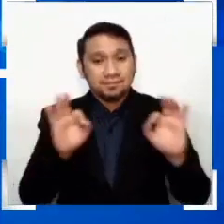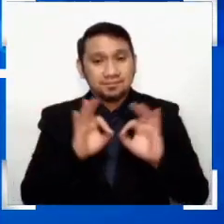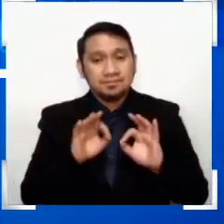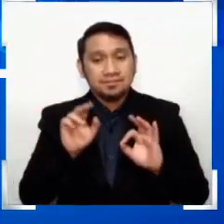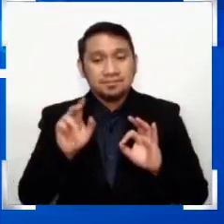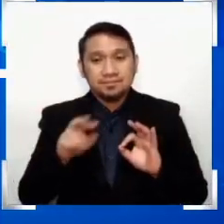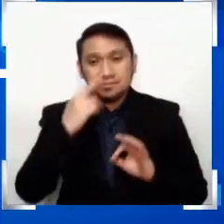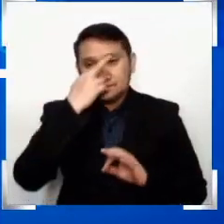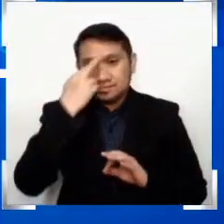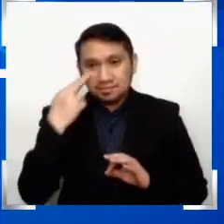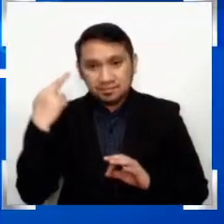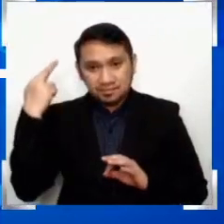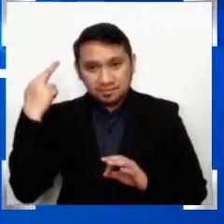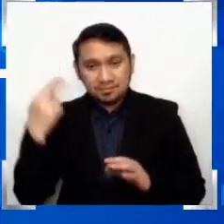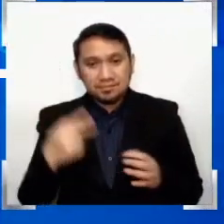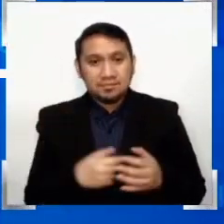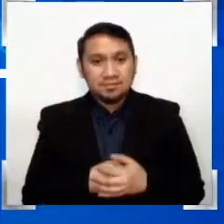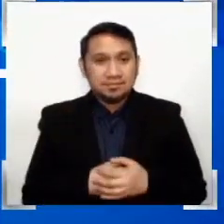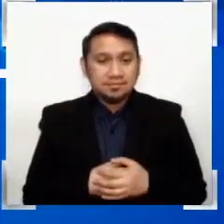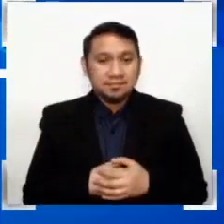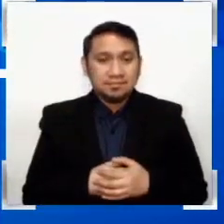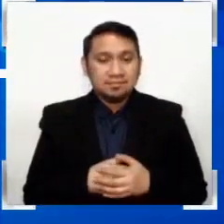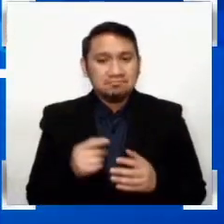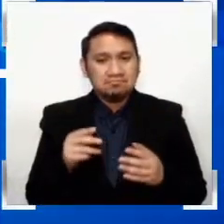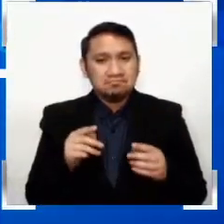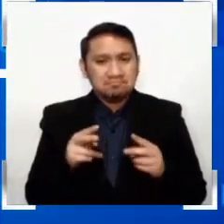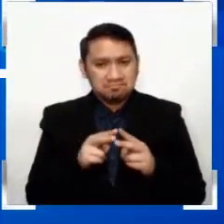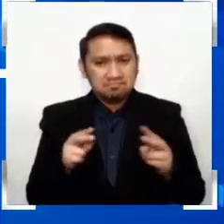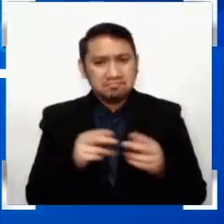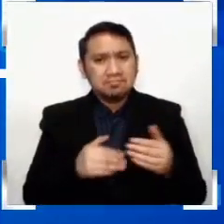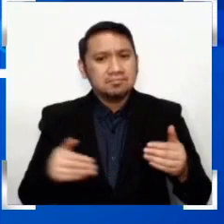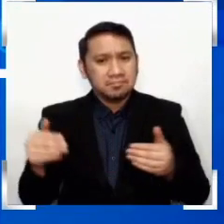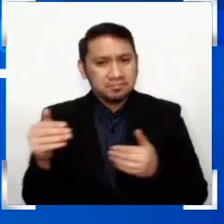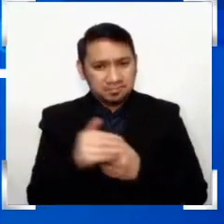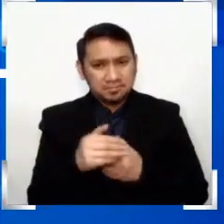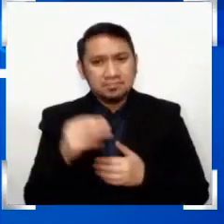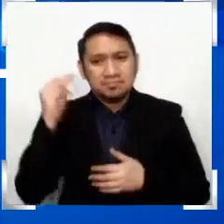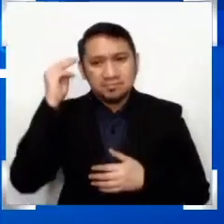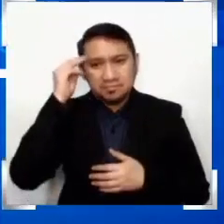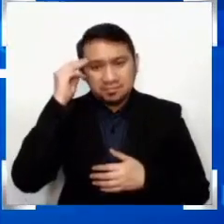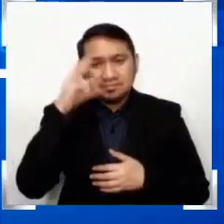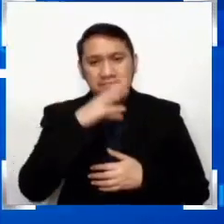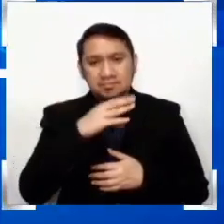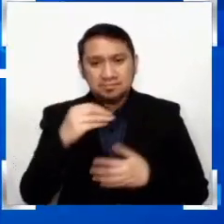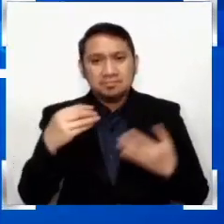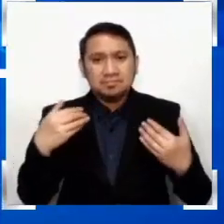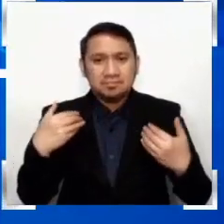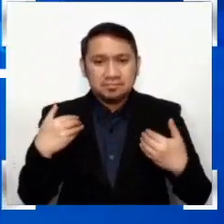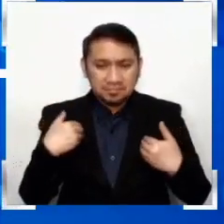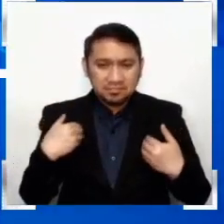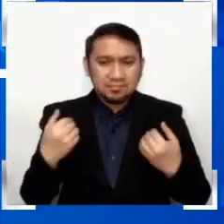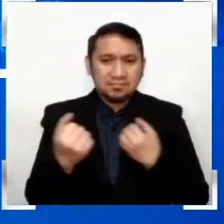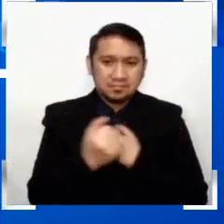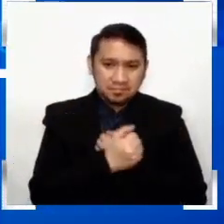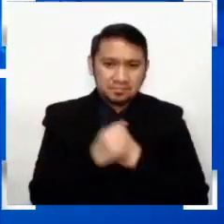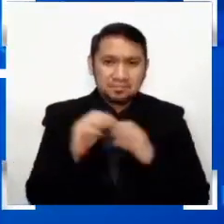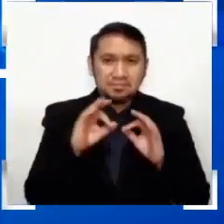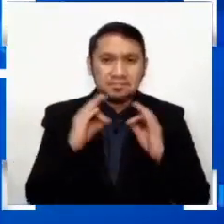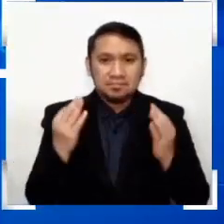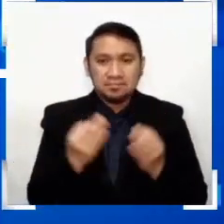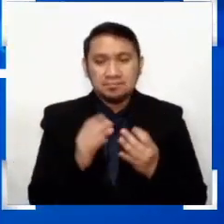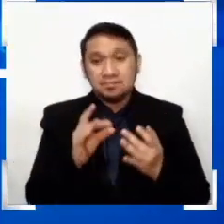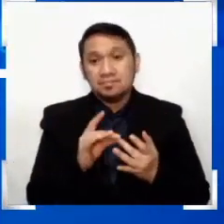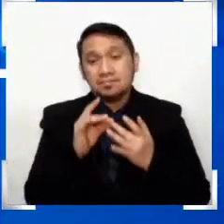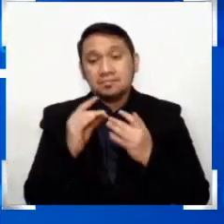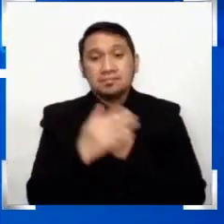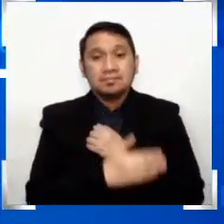forward mag-isip. Ganun kalalim yung pagmamahal sa pamilya, lalong-lalo na sa bayan niya. Kwento